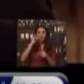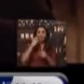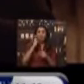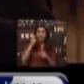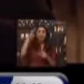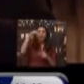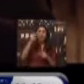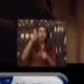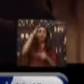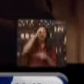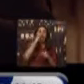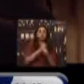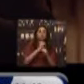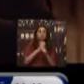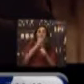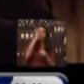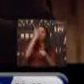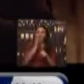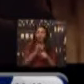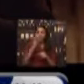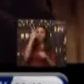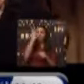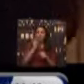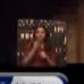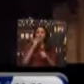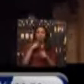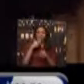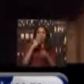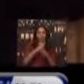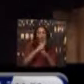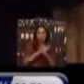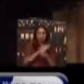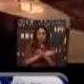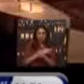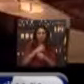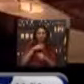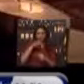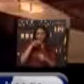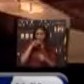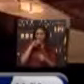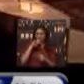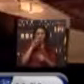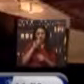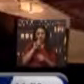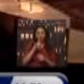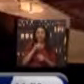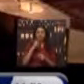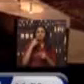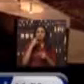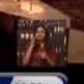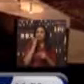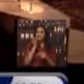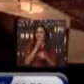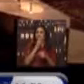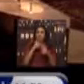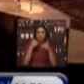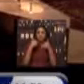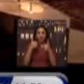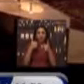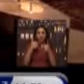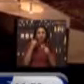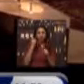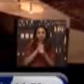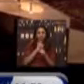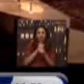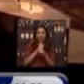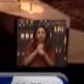المخرج، وبرضه كان في عذاب بالليل وفي الجبال وبتاع، لكن ما